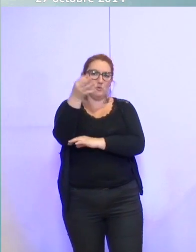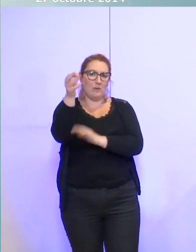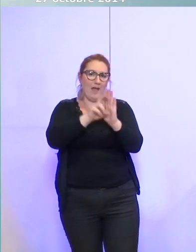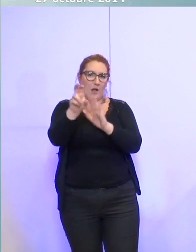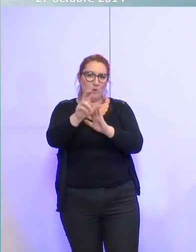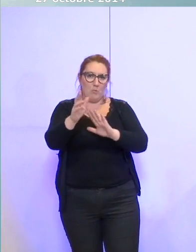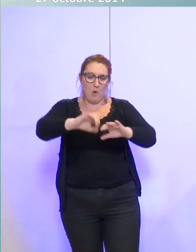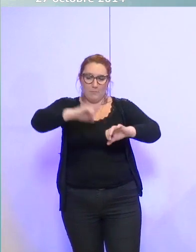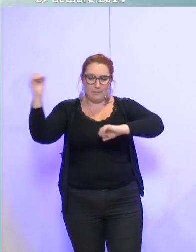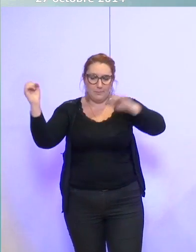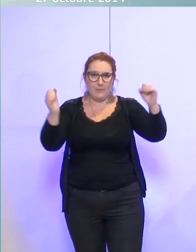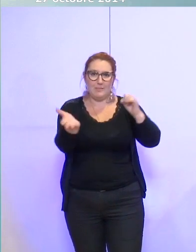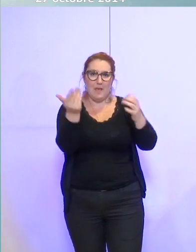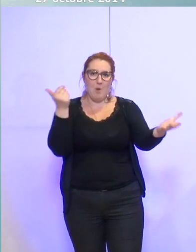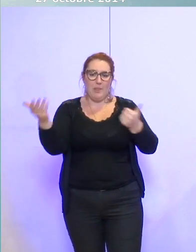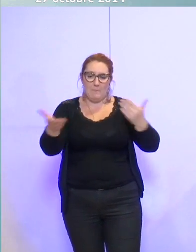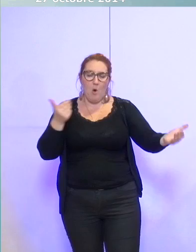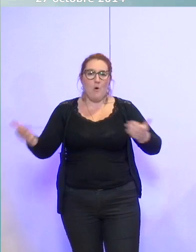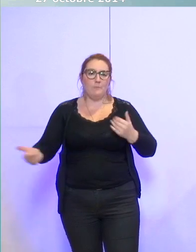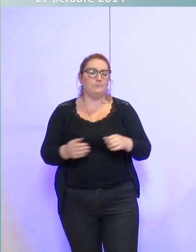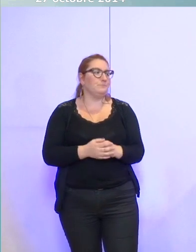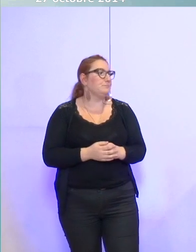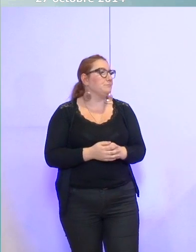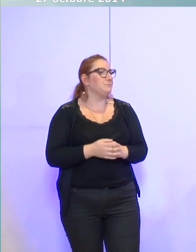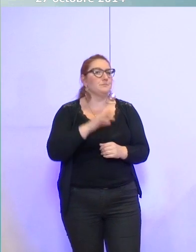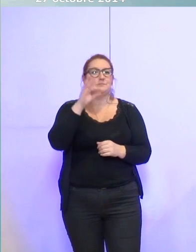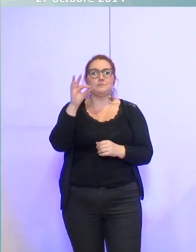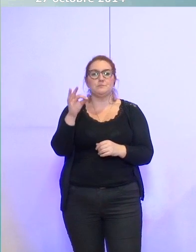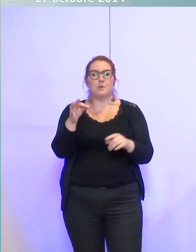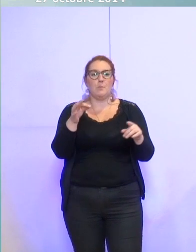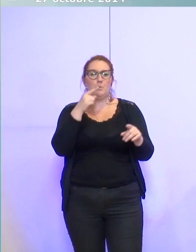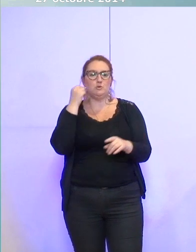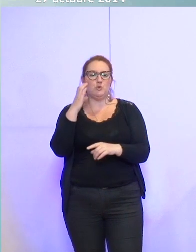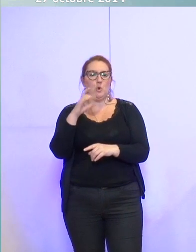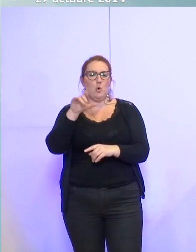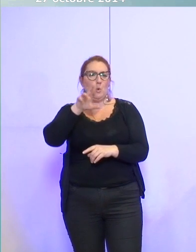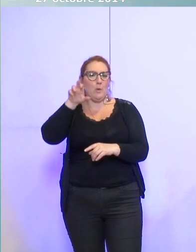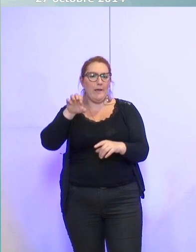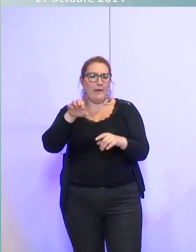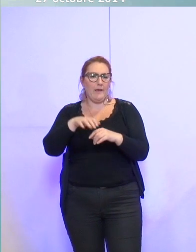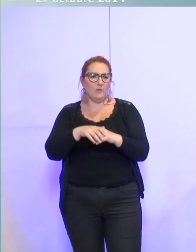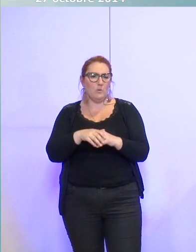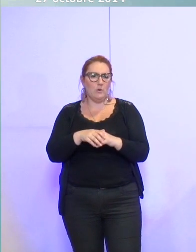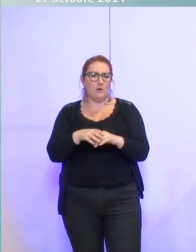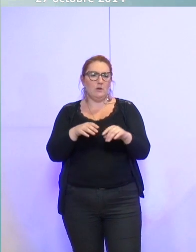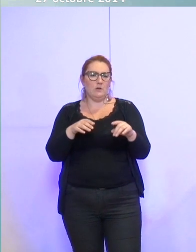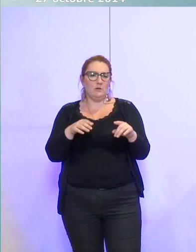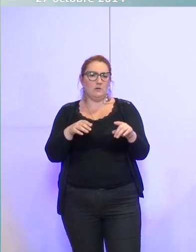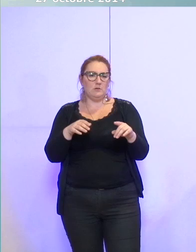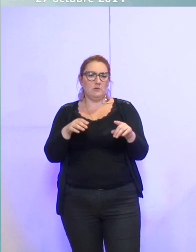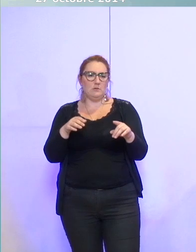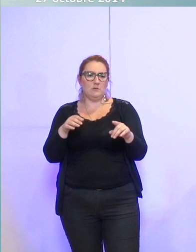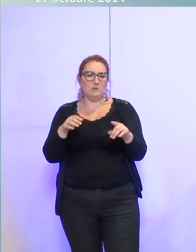Oui. Mesdames, Messieurs, chers collègues, trois réacteurs de recherche du CEA